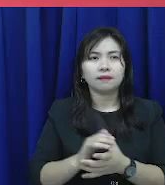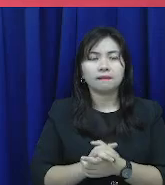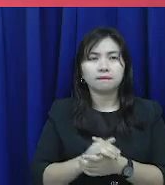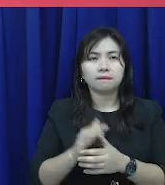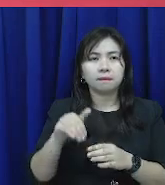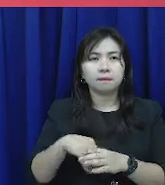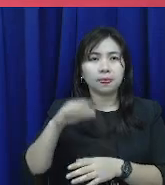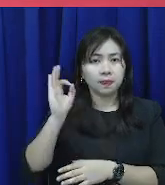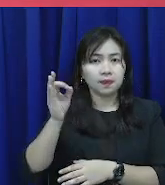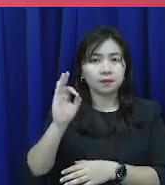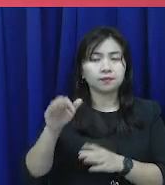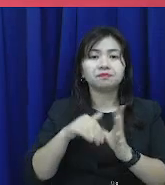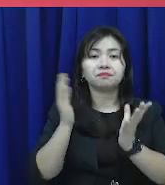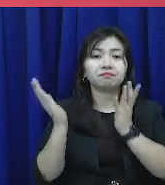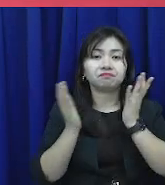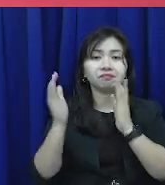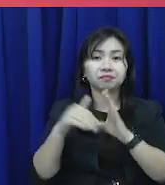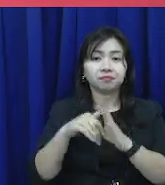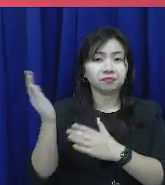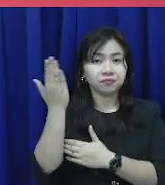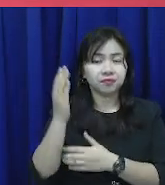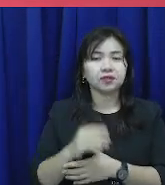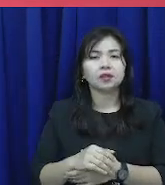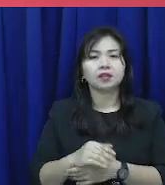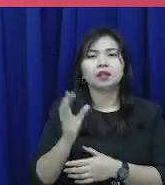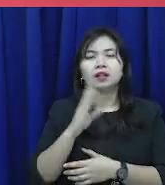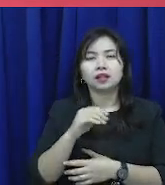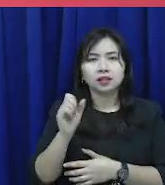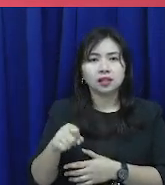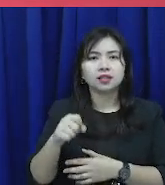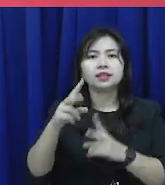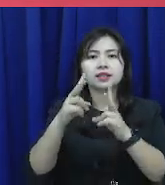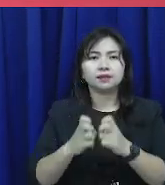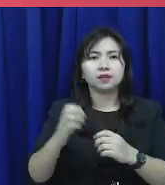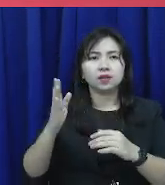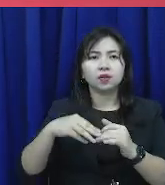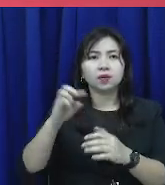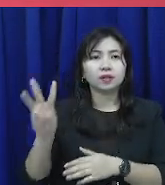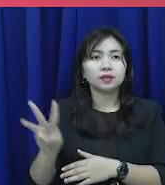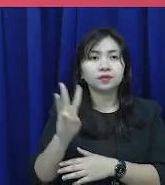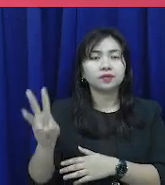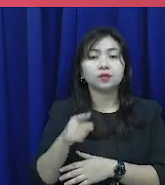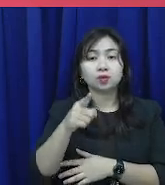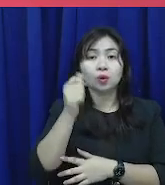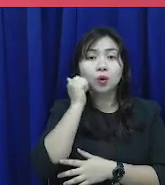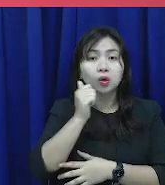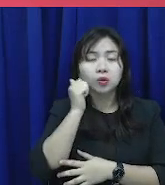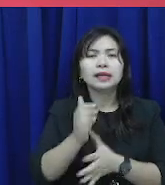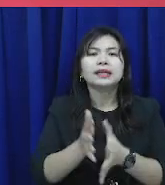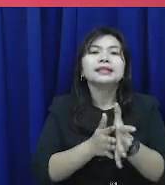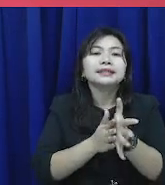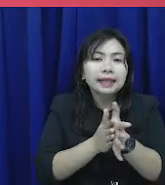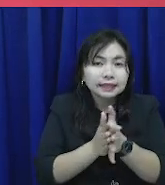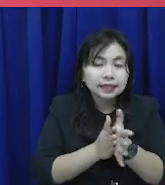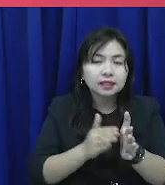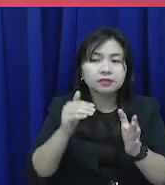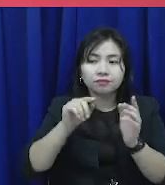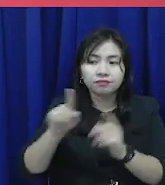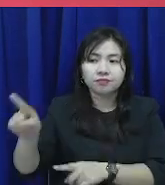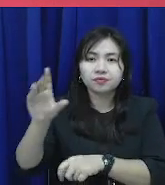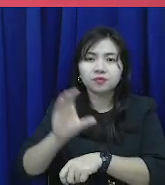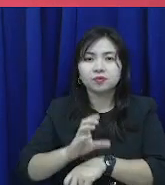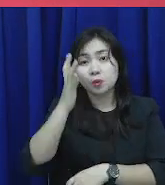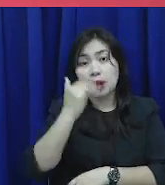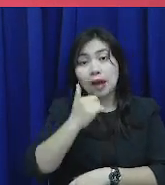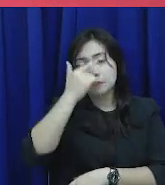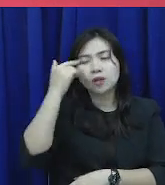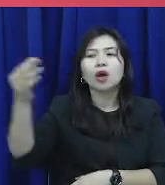main service ng umaga ng hapon and even ng Wednesday You're always excited pag pupunta ka simbahan Bakit ha tataniman